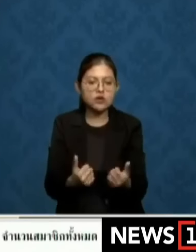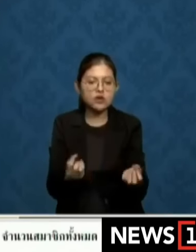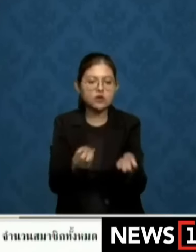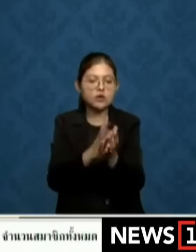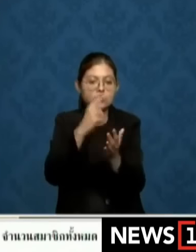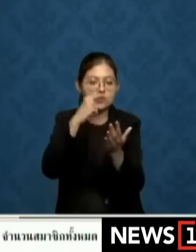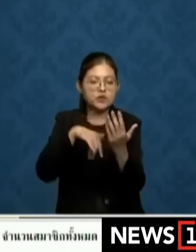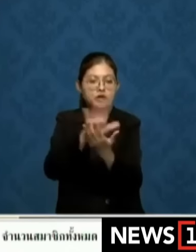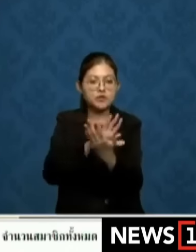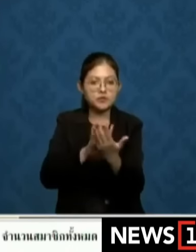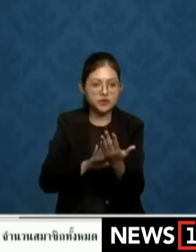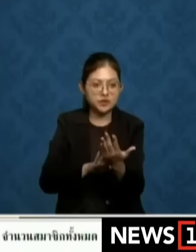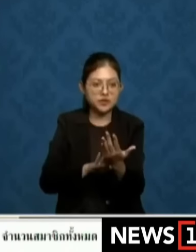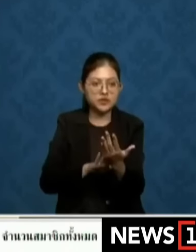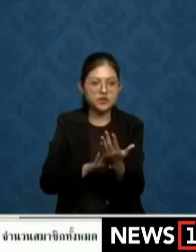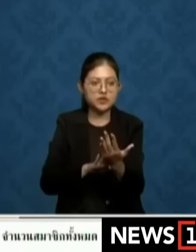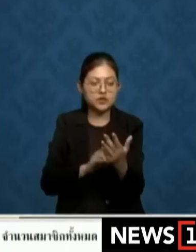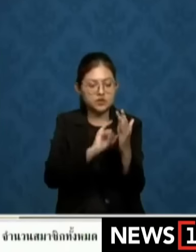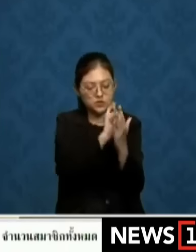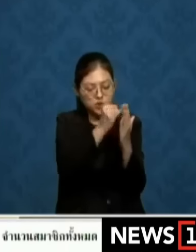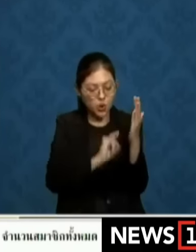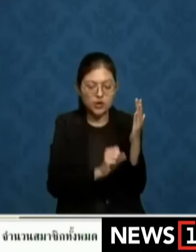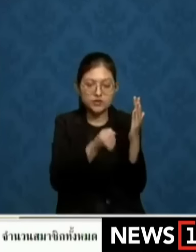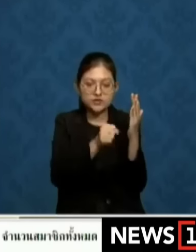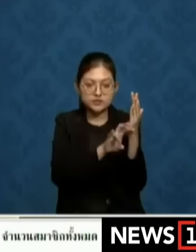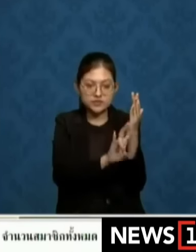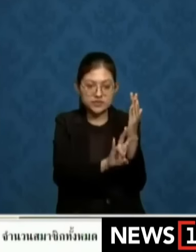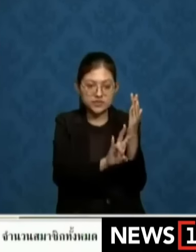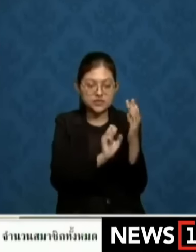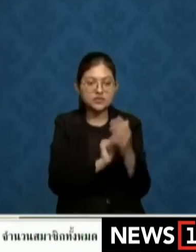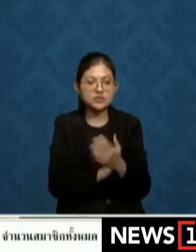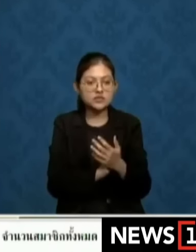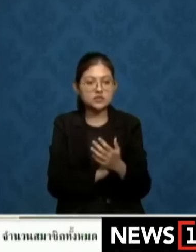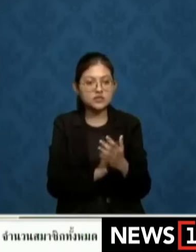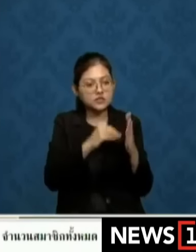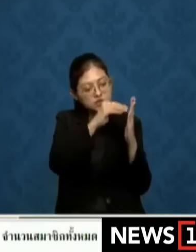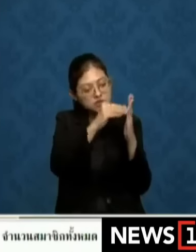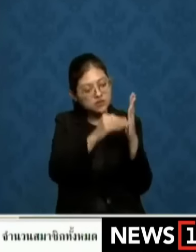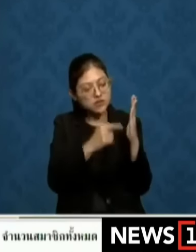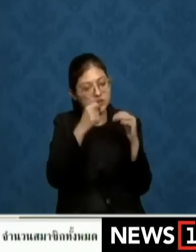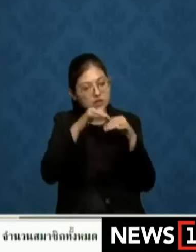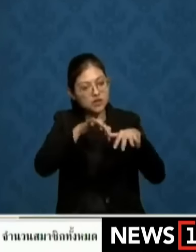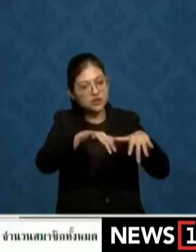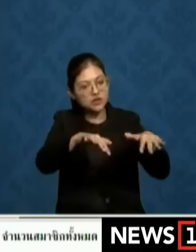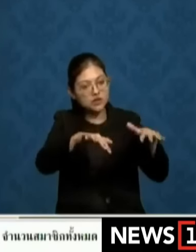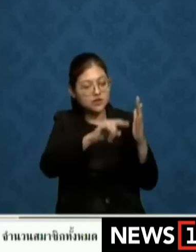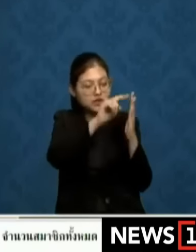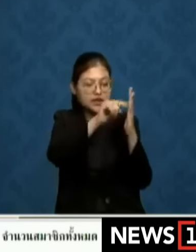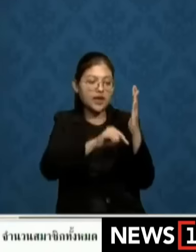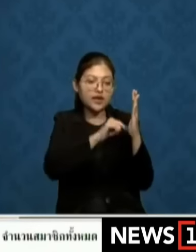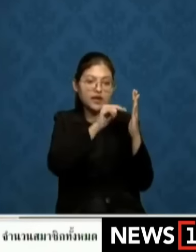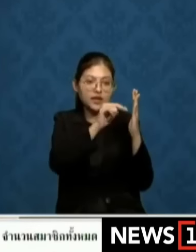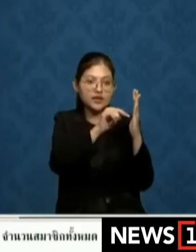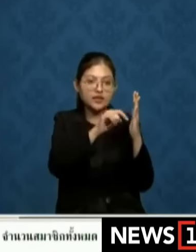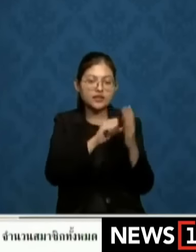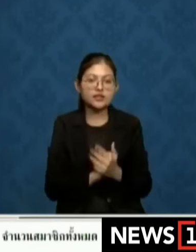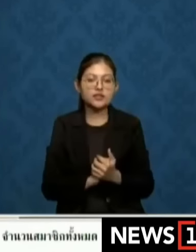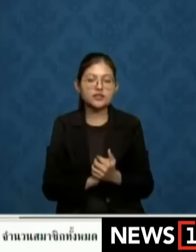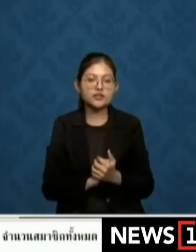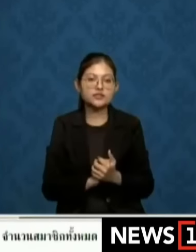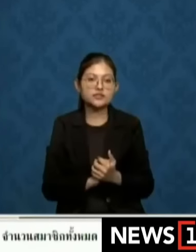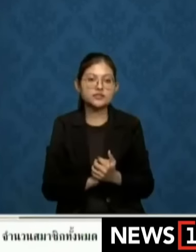ครื่องมือช็อตไฟฟ้าติดข้อกฎหมายไทยซึ่งจะแก้ไขได้ช้ากว่าก็อยากฝากไปถึงรัฐบาล